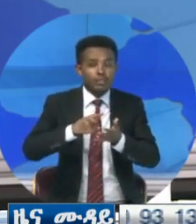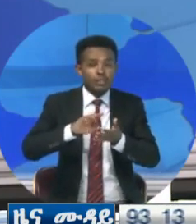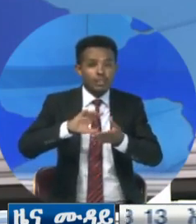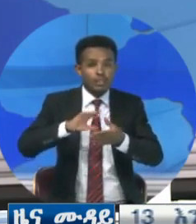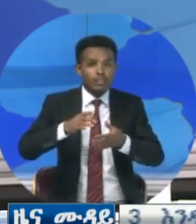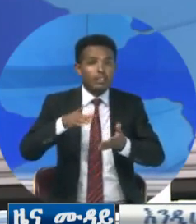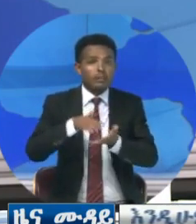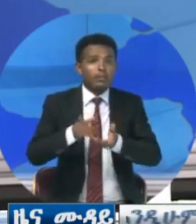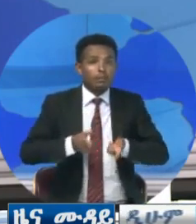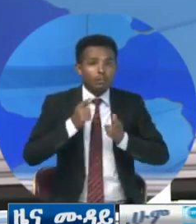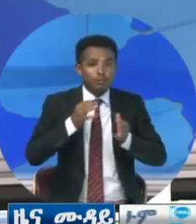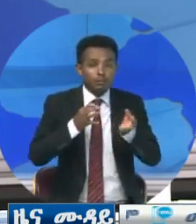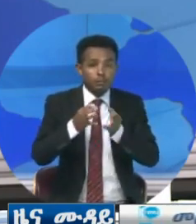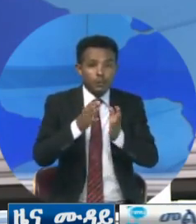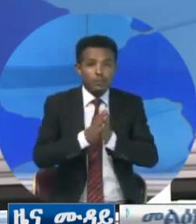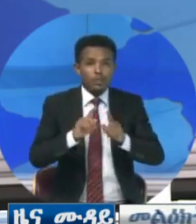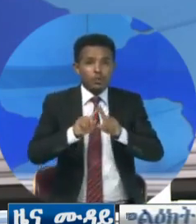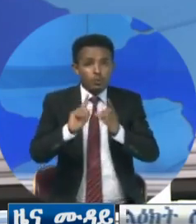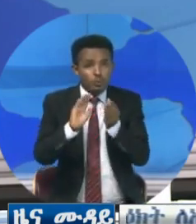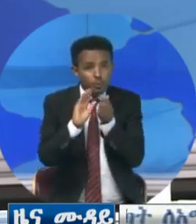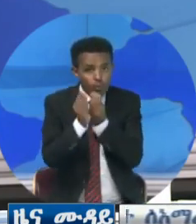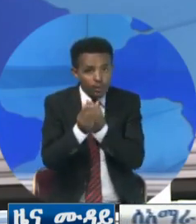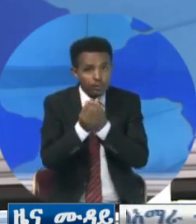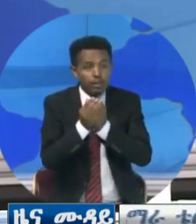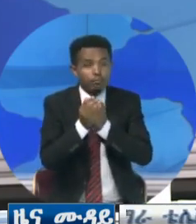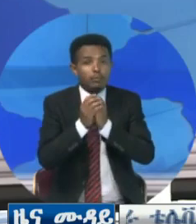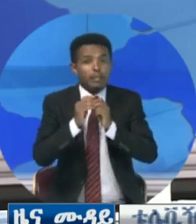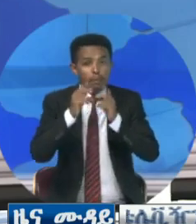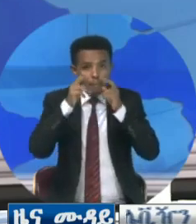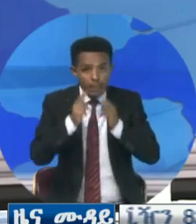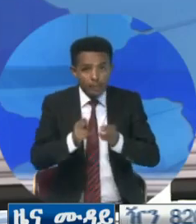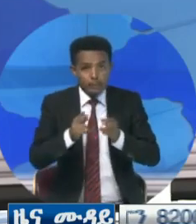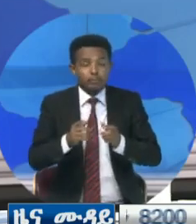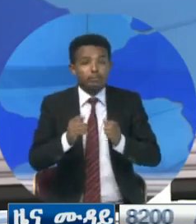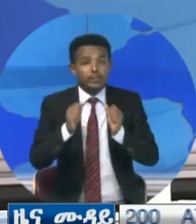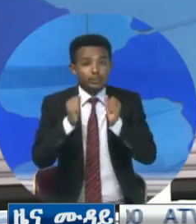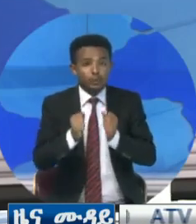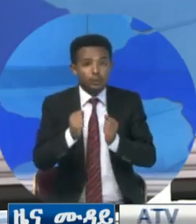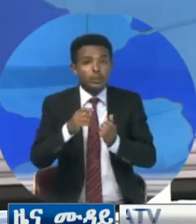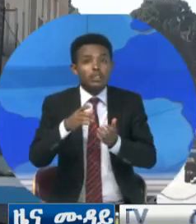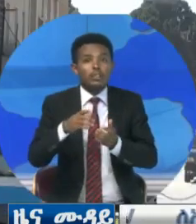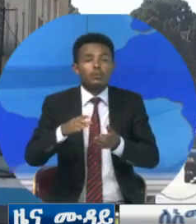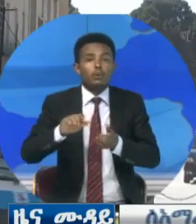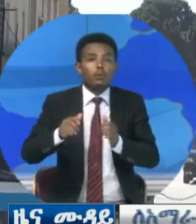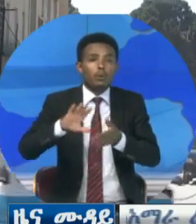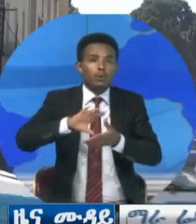በዓል በልዩ ሁኔታ ለማክበር መዘጋጀቱን የጎንደር ከተማ አስተዳደር አስታውቋል። እመቤት ሁነኛ።